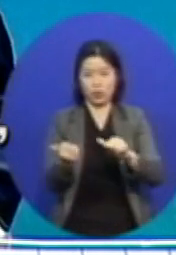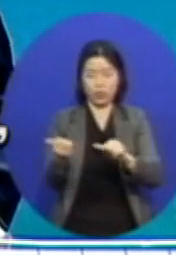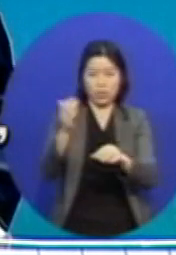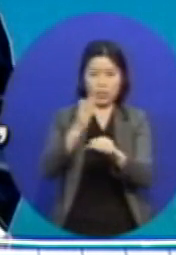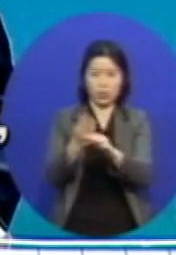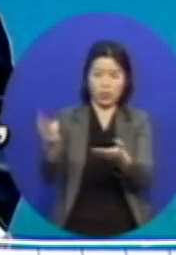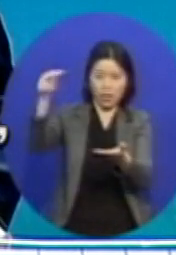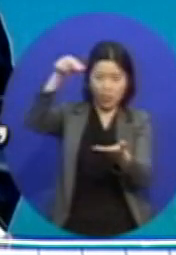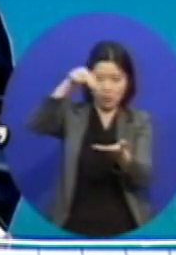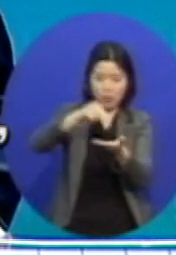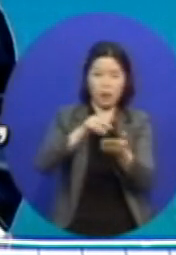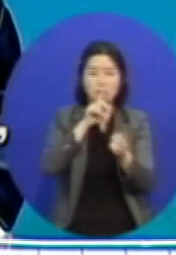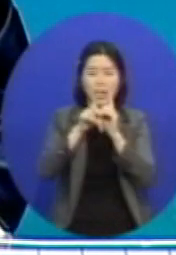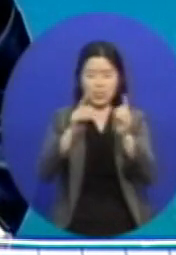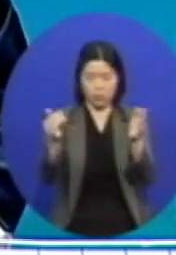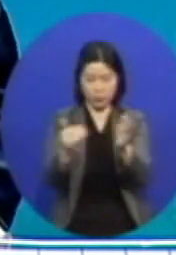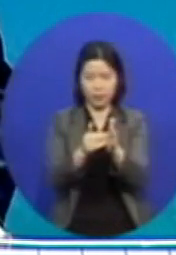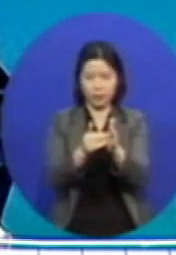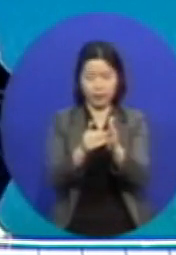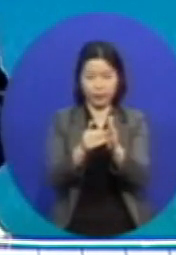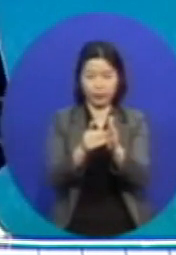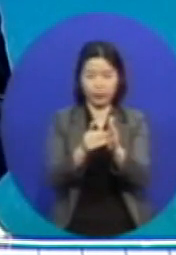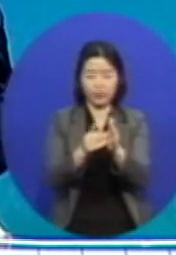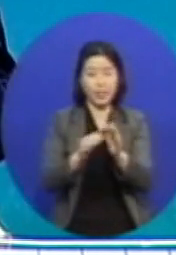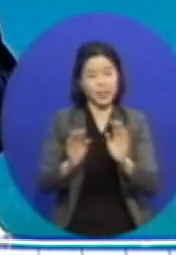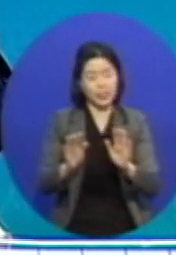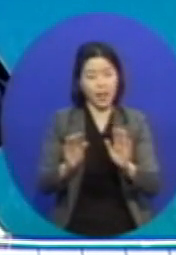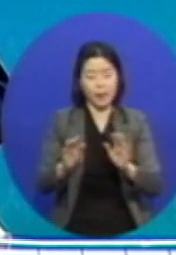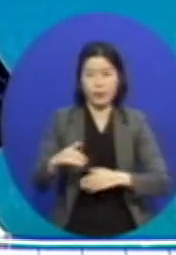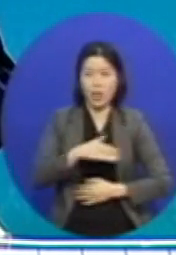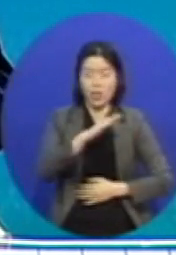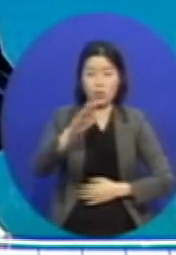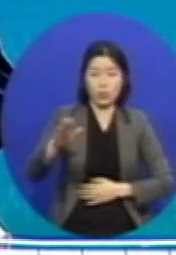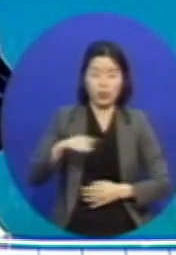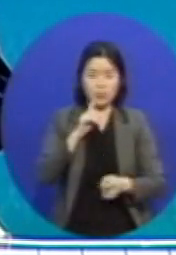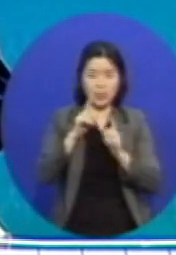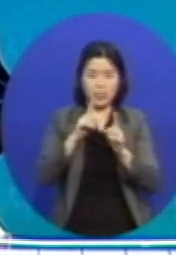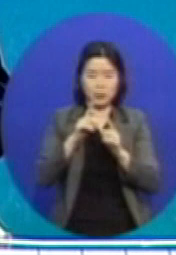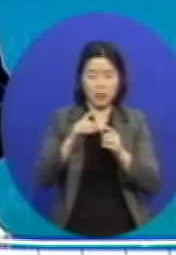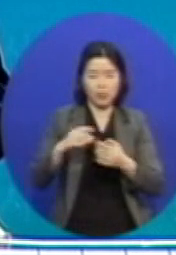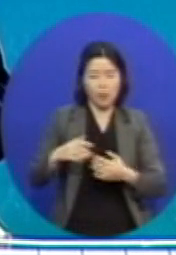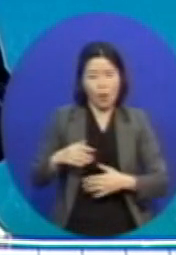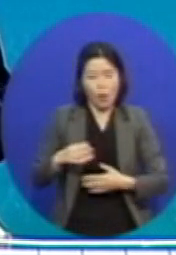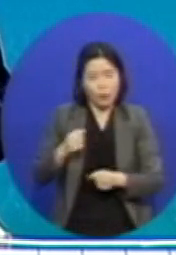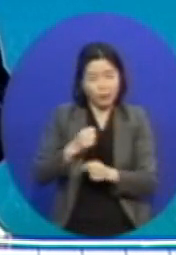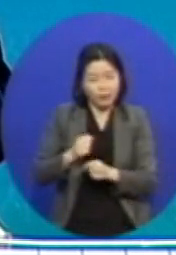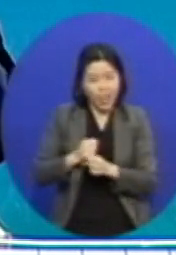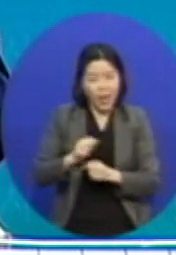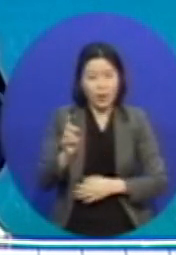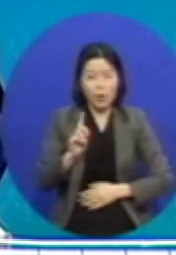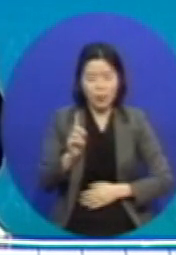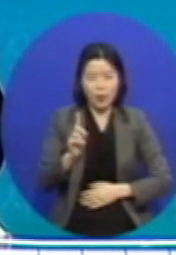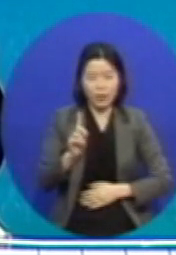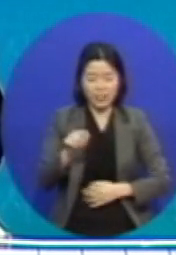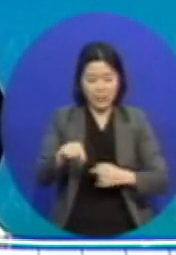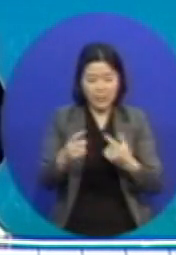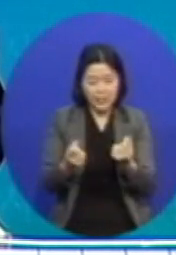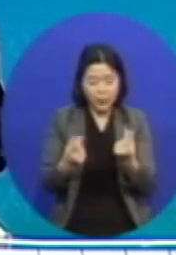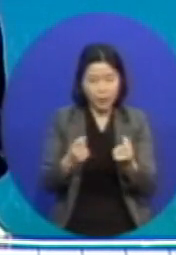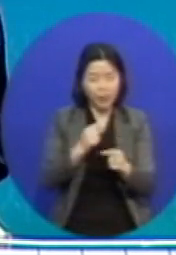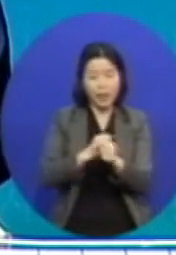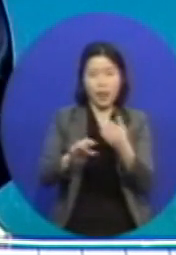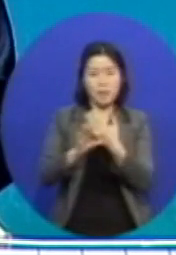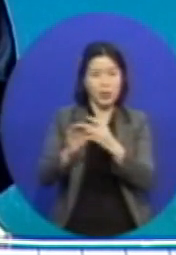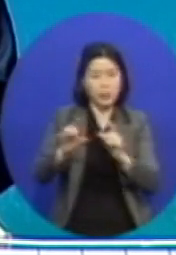말씀하셨습니다 자 있는 이 말씀이 우리에게 참 거 녹슬어 운 것이 내가 이렇게 하면 안 되는데